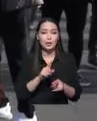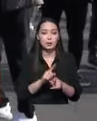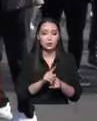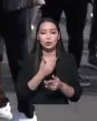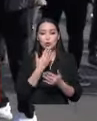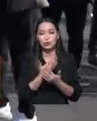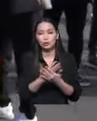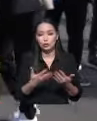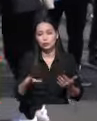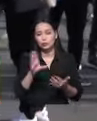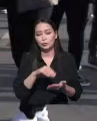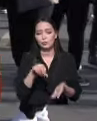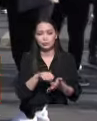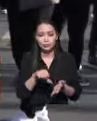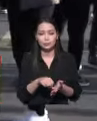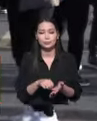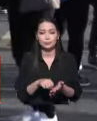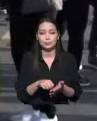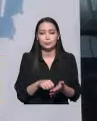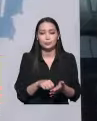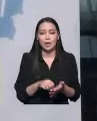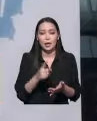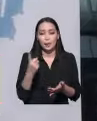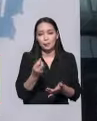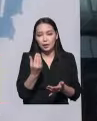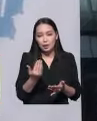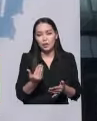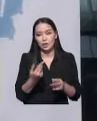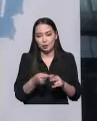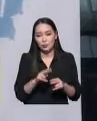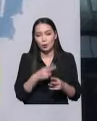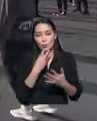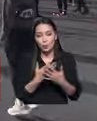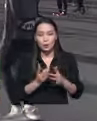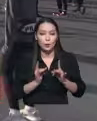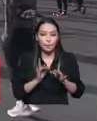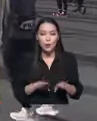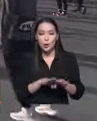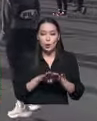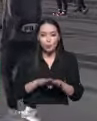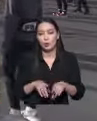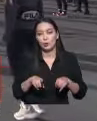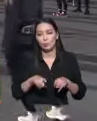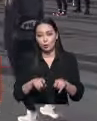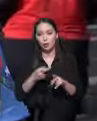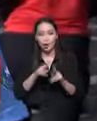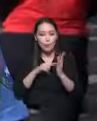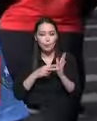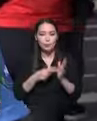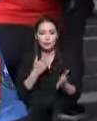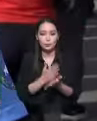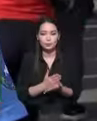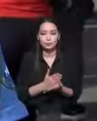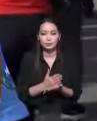арналған бірлік күнімізді көрсетіп, жүгірісті спорт арқылы біз өзіміздің мақсатымызды орындап жатырмыз. Бұрын Алматыда